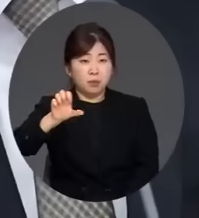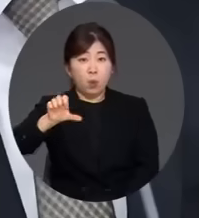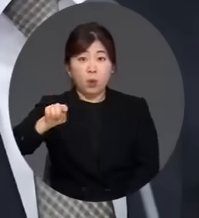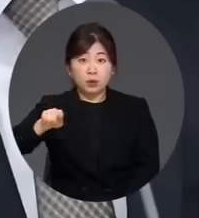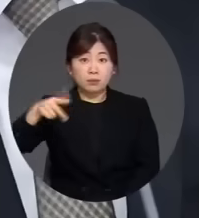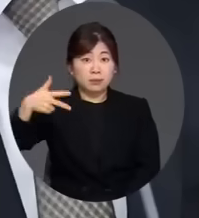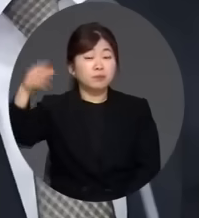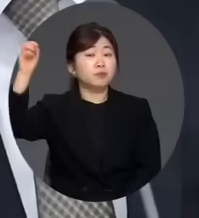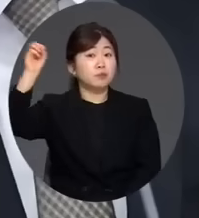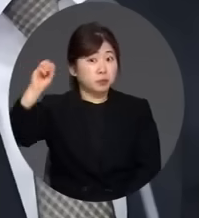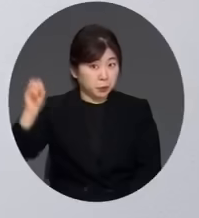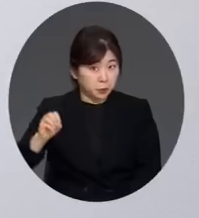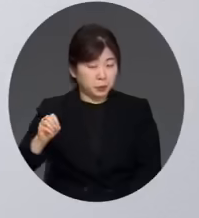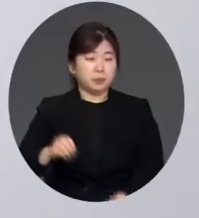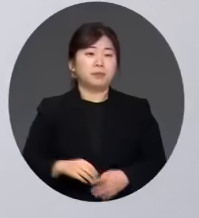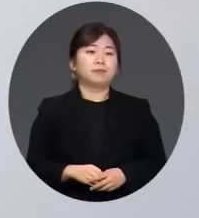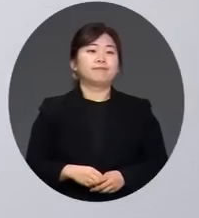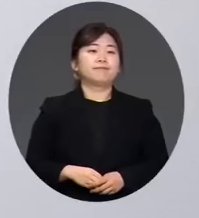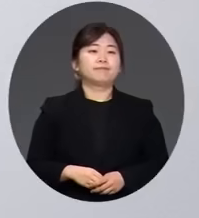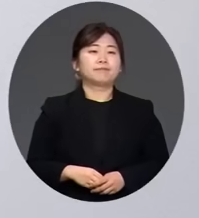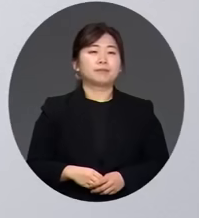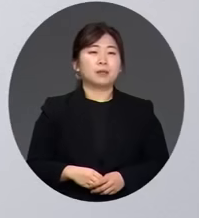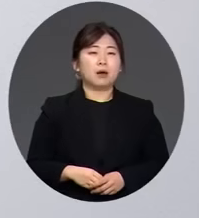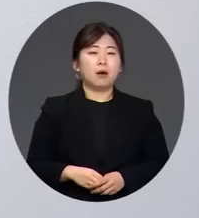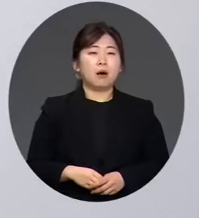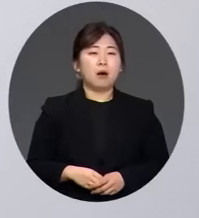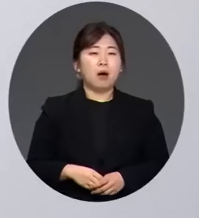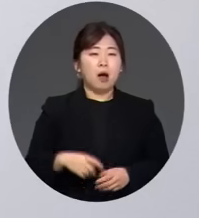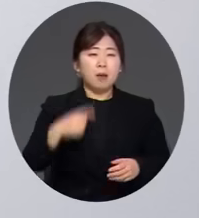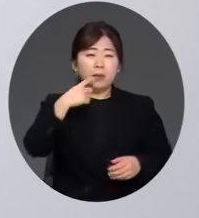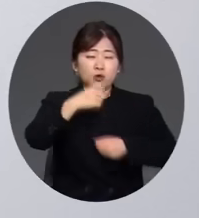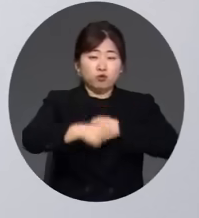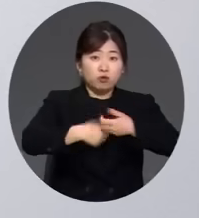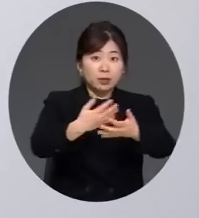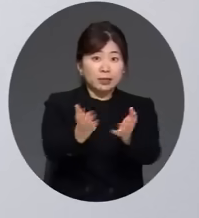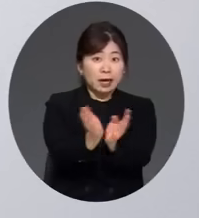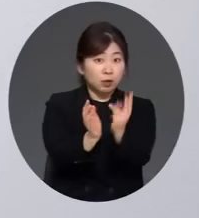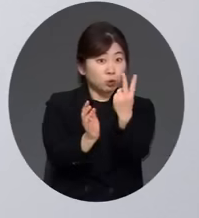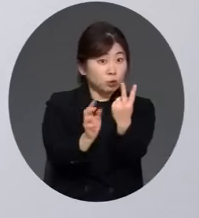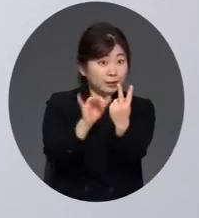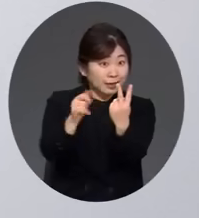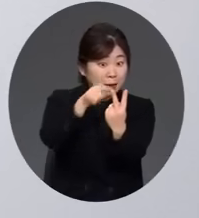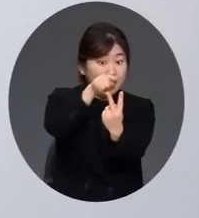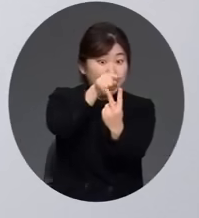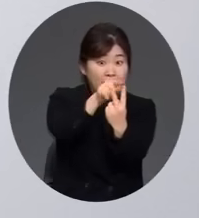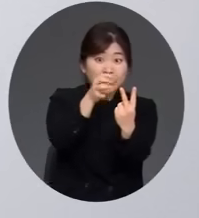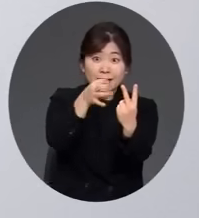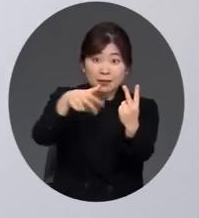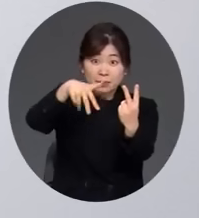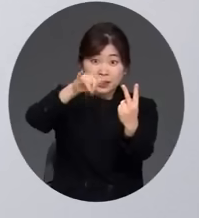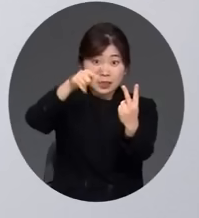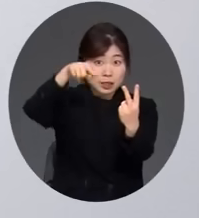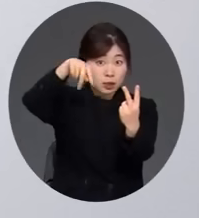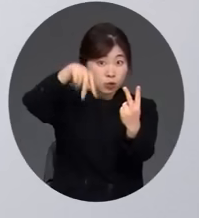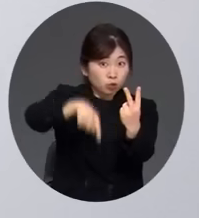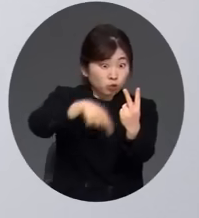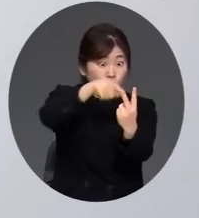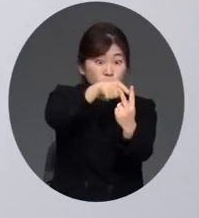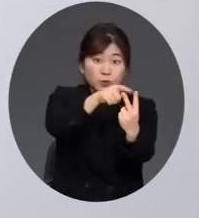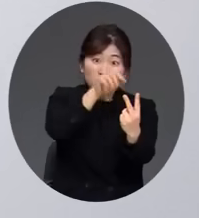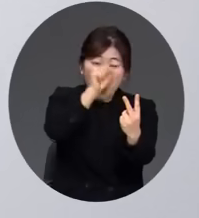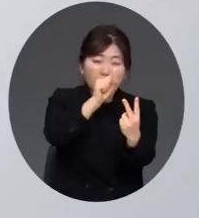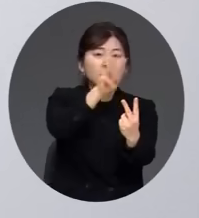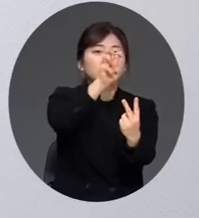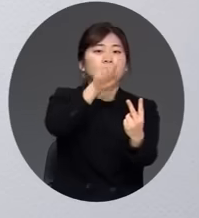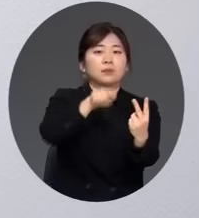5차 범위 내었습니다 더불어민주당 예비 후보들의 최종 후보 적합도에 김지수 전 경남도의회 의장이